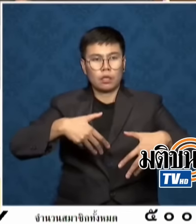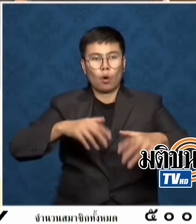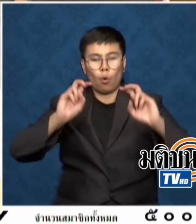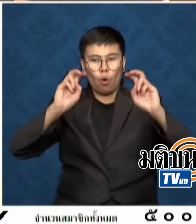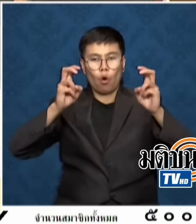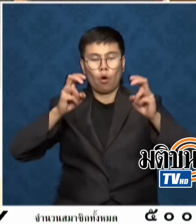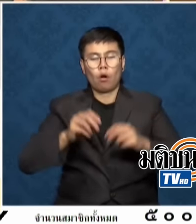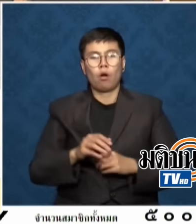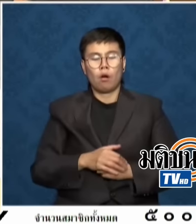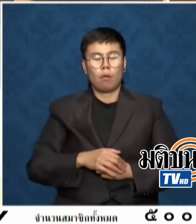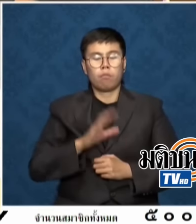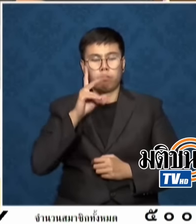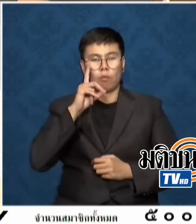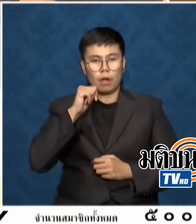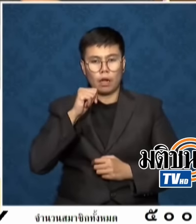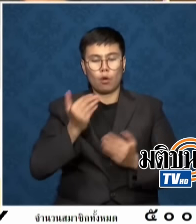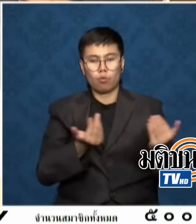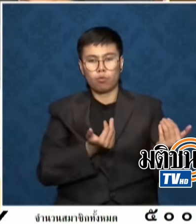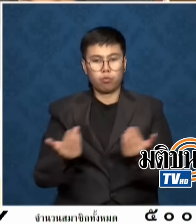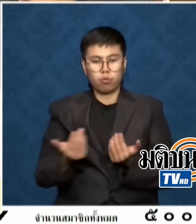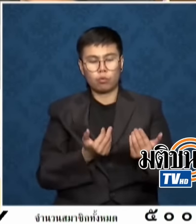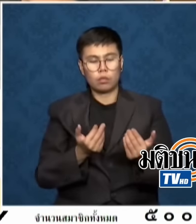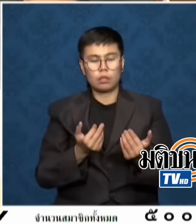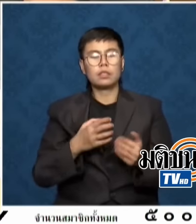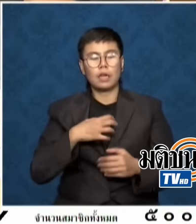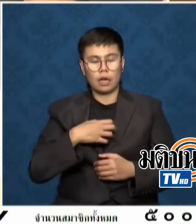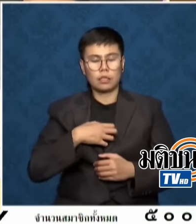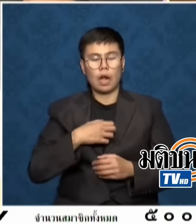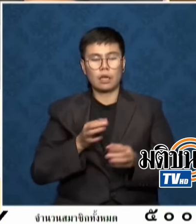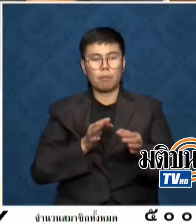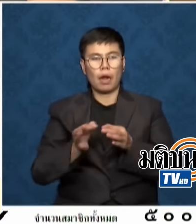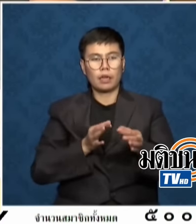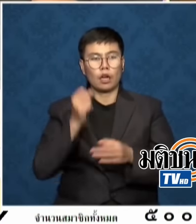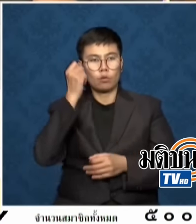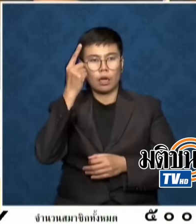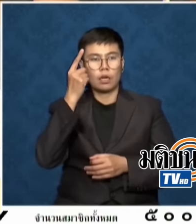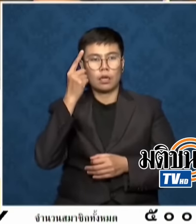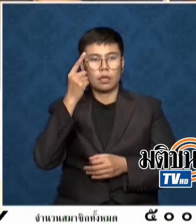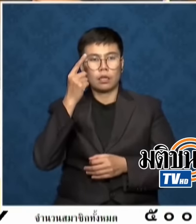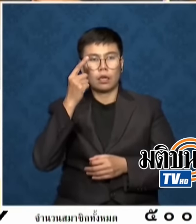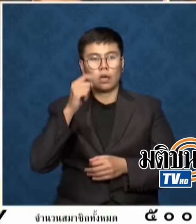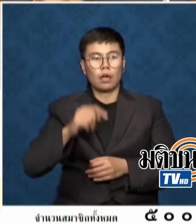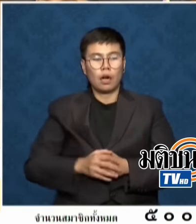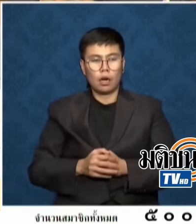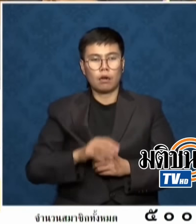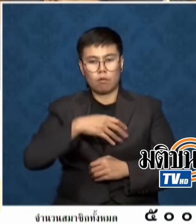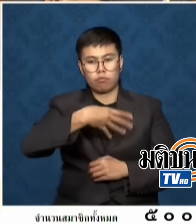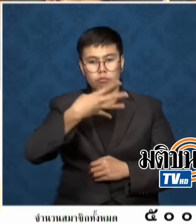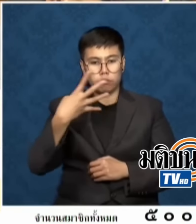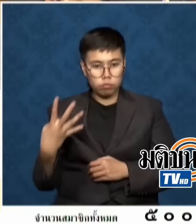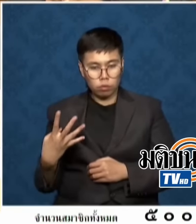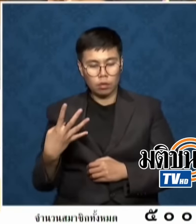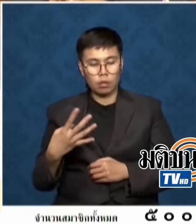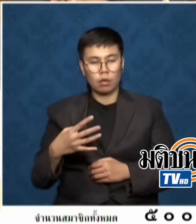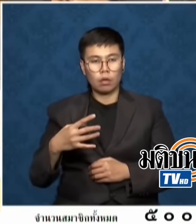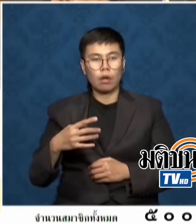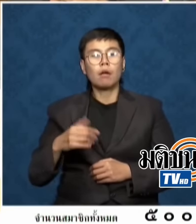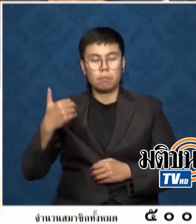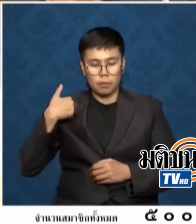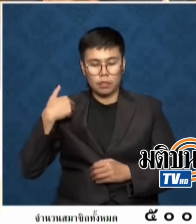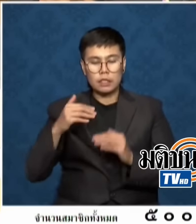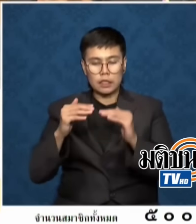องบิดามารดากับบุตรนี้เนี่ยนะคะเราอยากจะชี้ให้เห็นนะคะว่าเพศหลากหลายเนี่ยมีสิทธิสมรสกันแล้